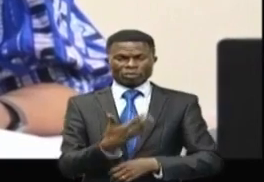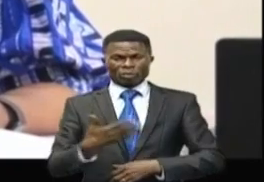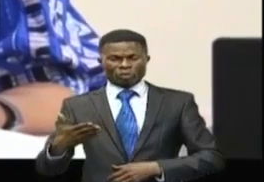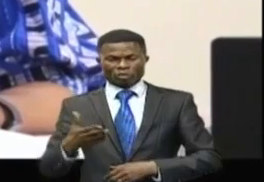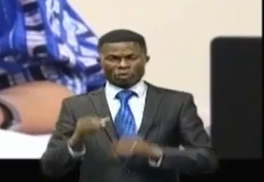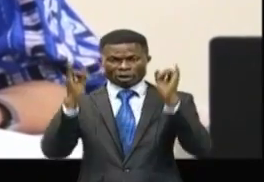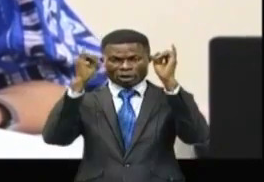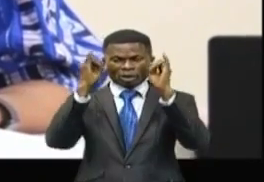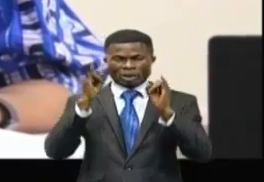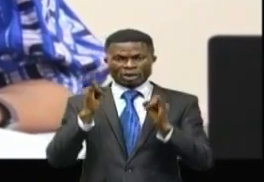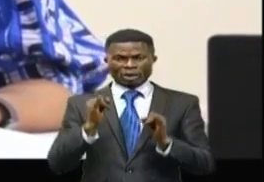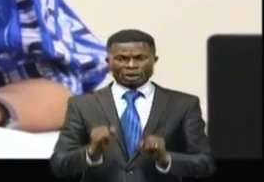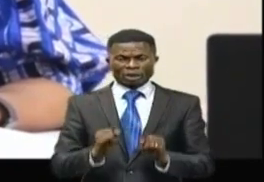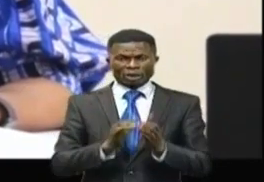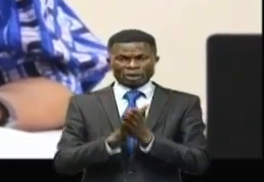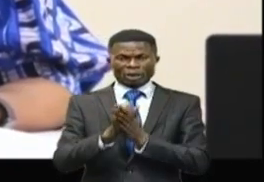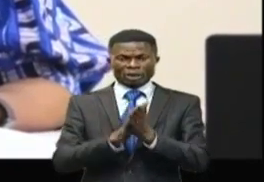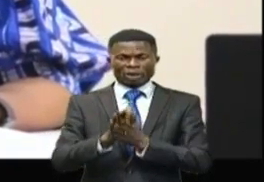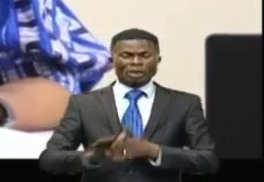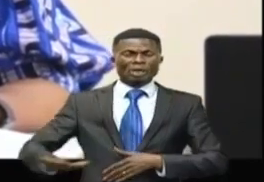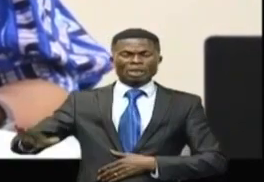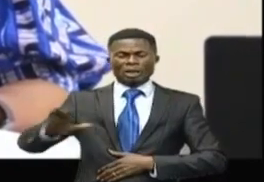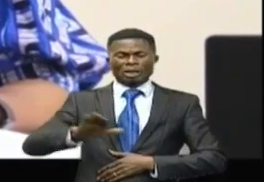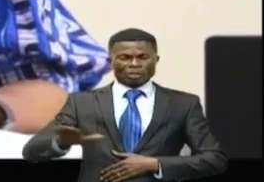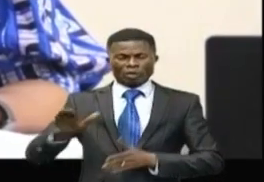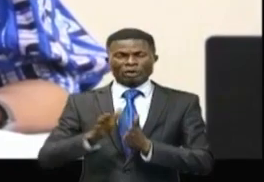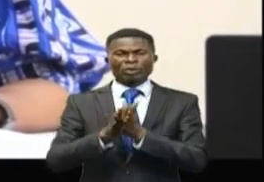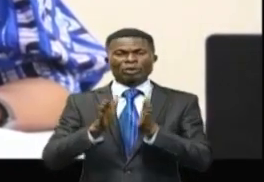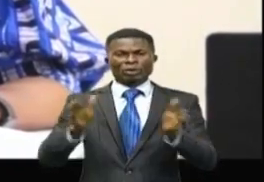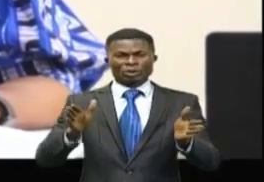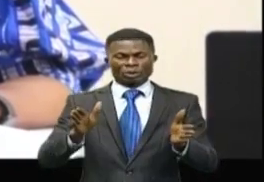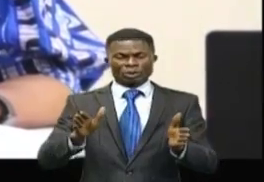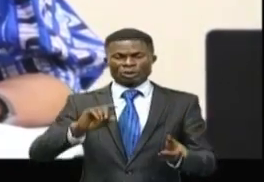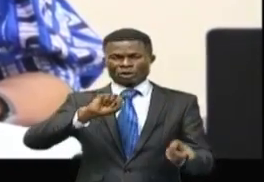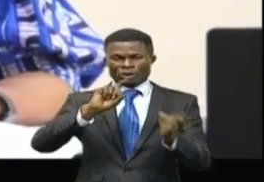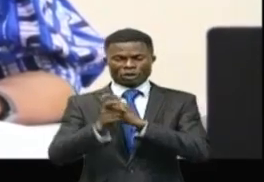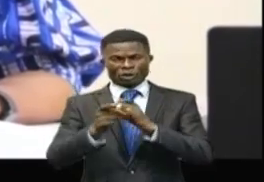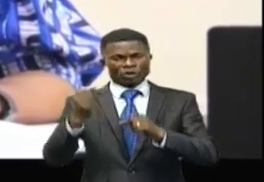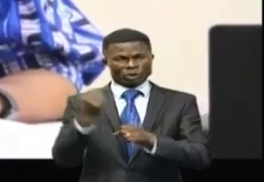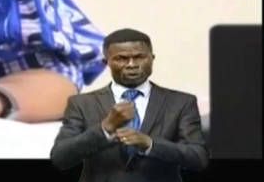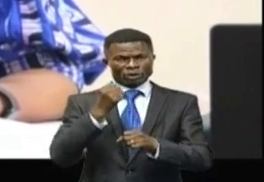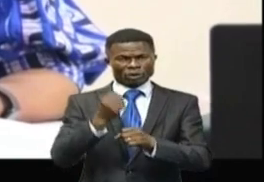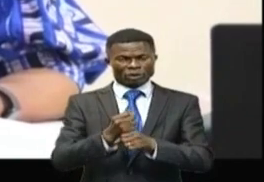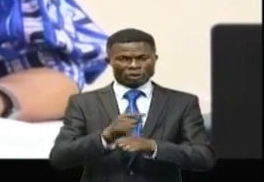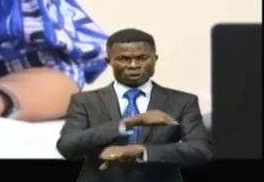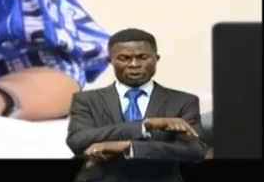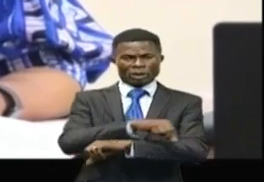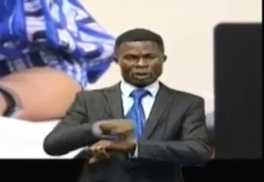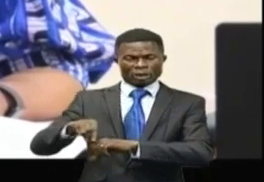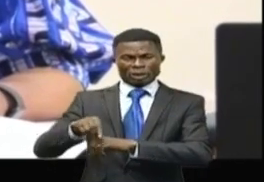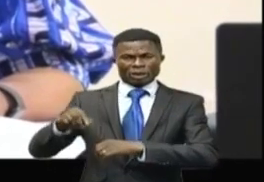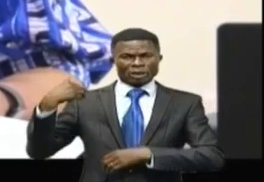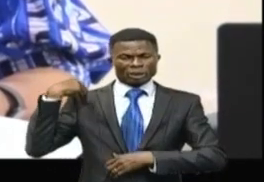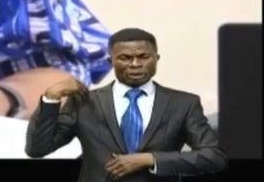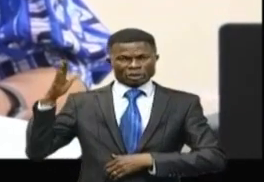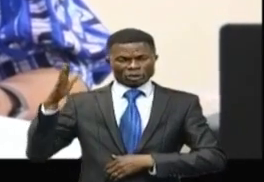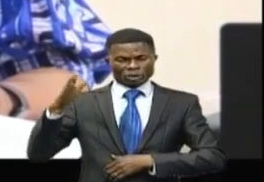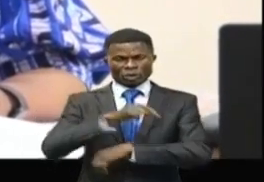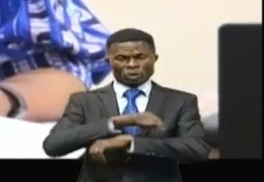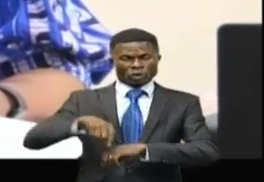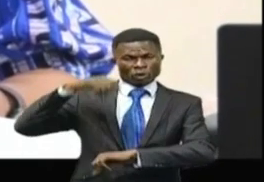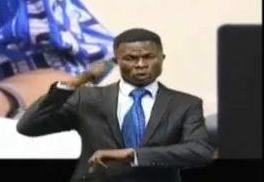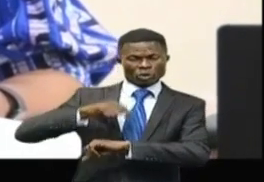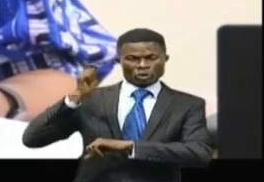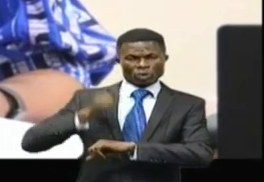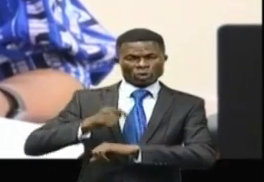implémenté sur l'ensemble du territoire national pour reformer les fonctionnement des administrations cours tribunaux et parquets